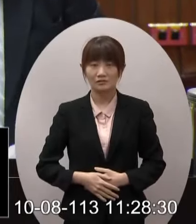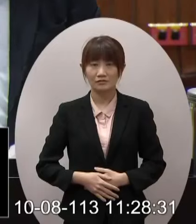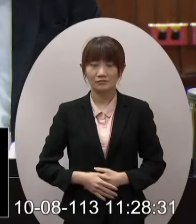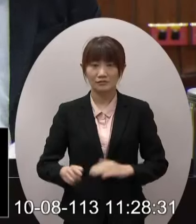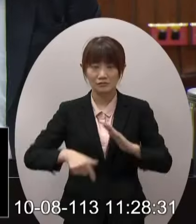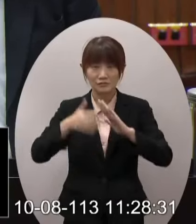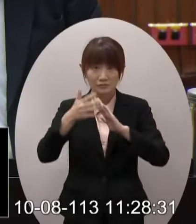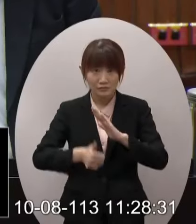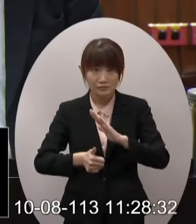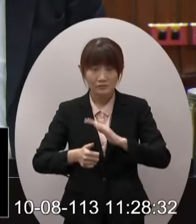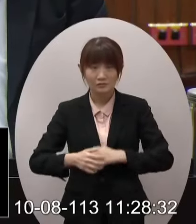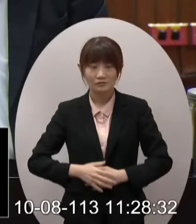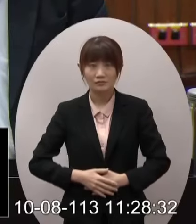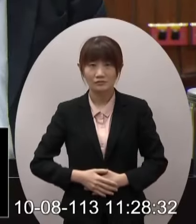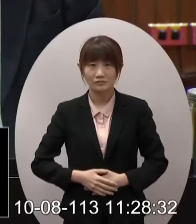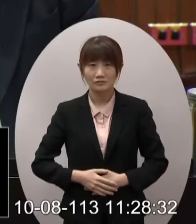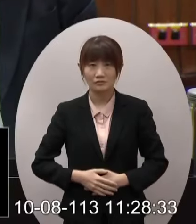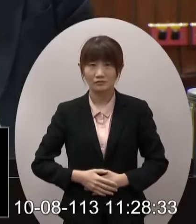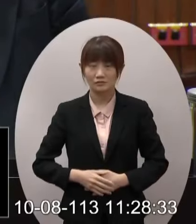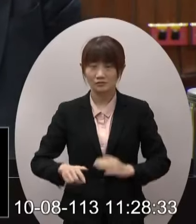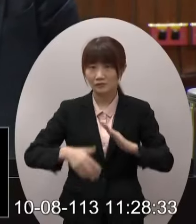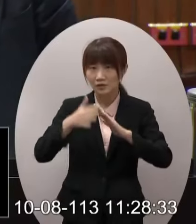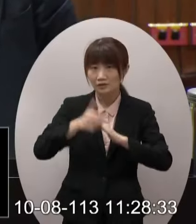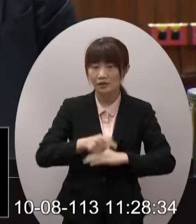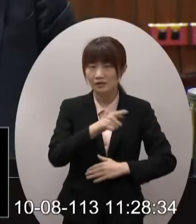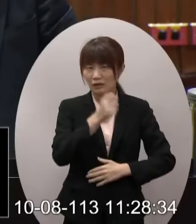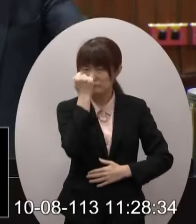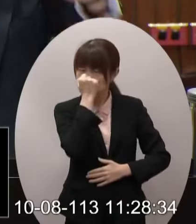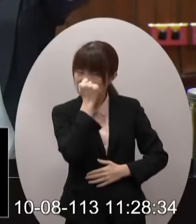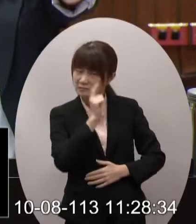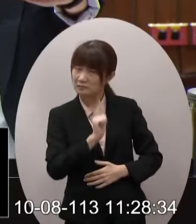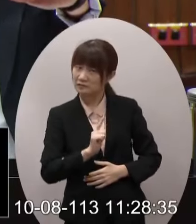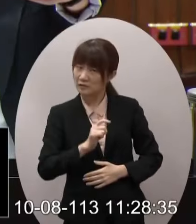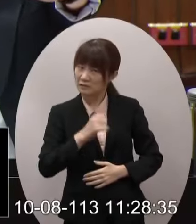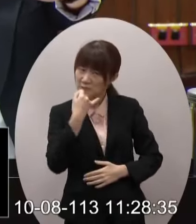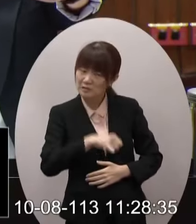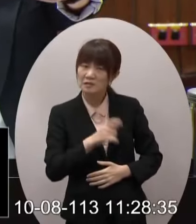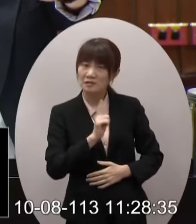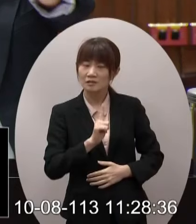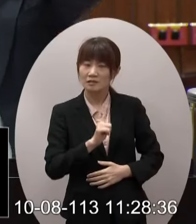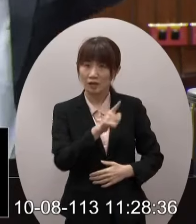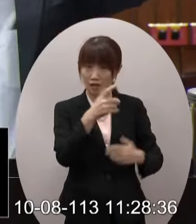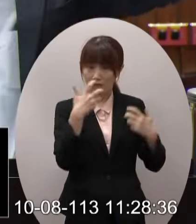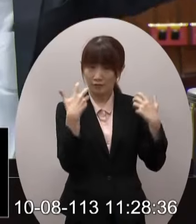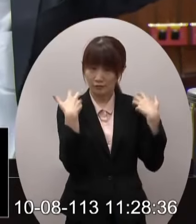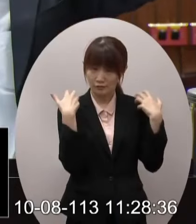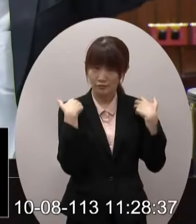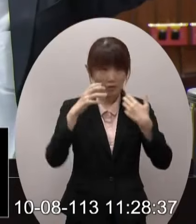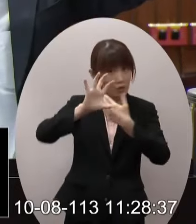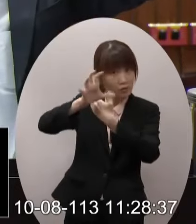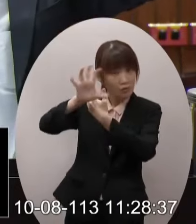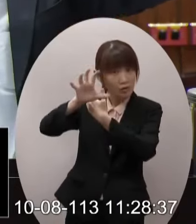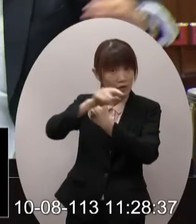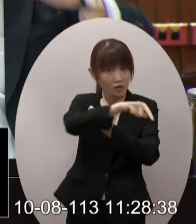现出来，才让他上架。 他还多可恶哪一点呢？负责跟国外